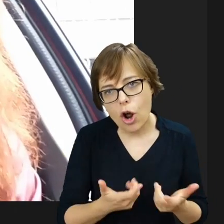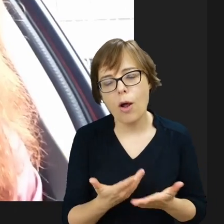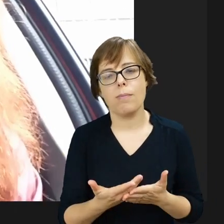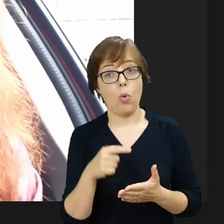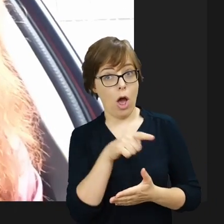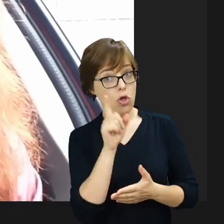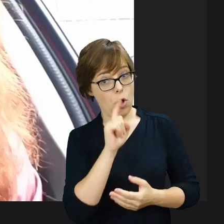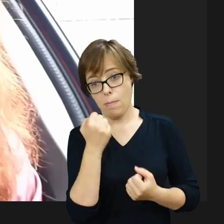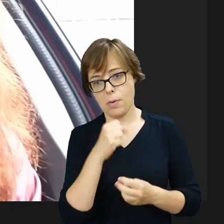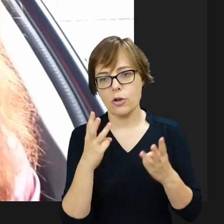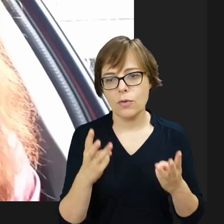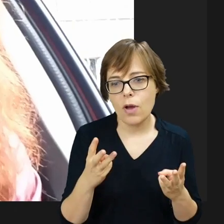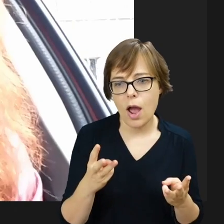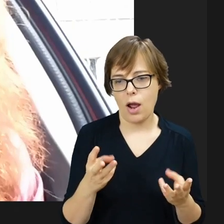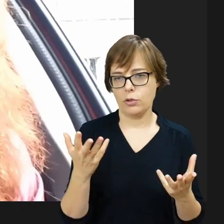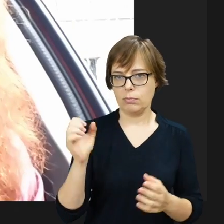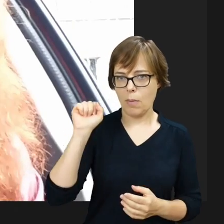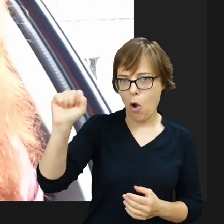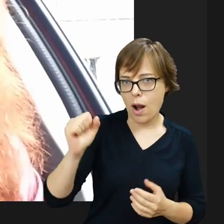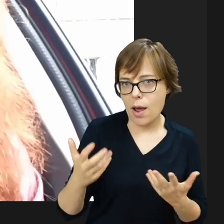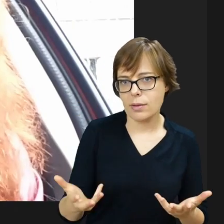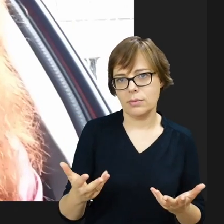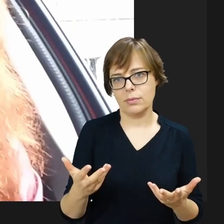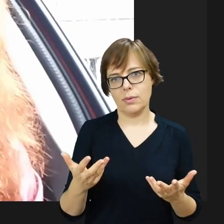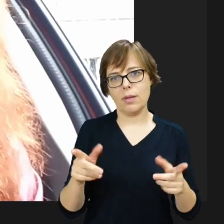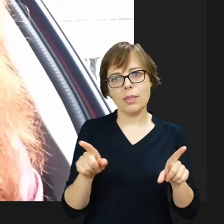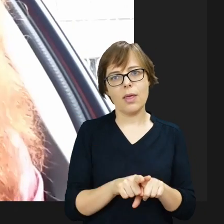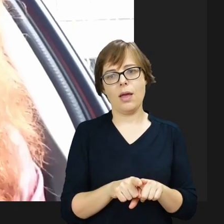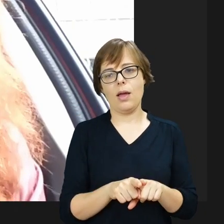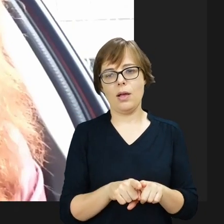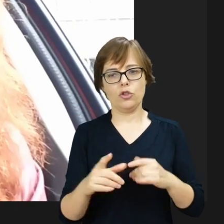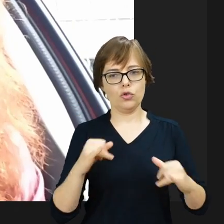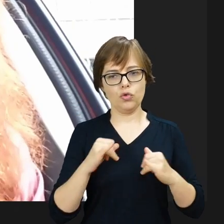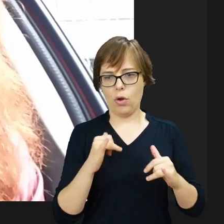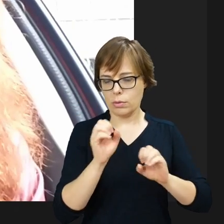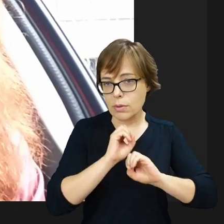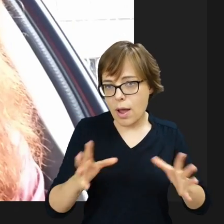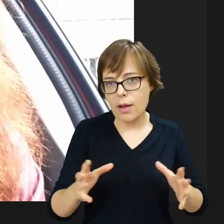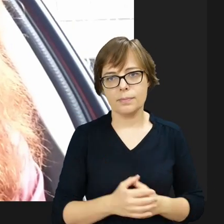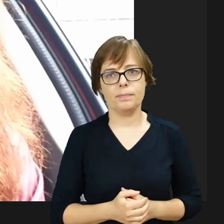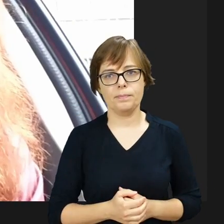ważne dla demokracji i przejrzystości rządzenia. Więc